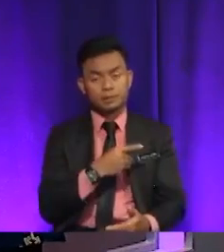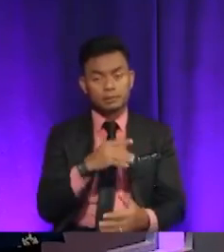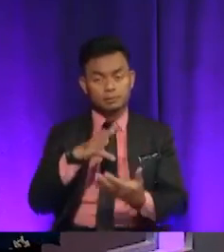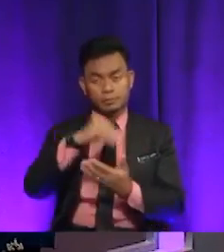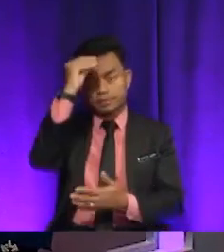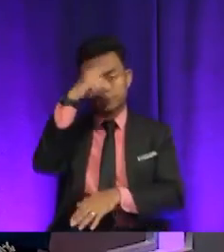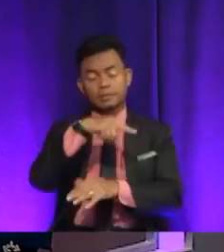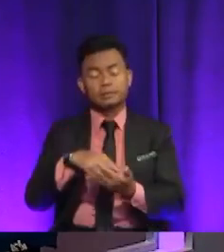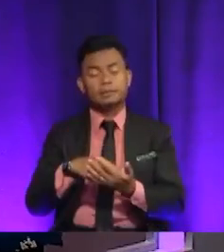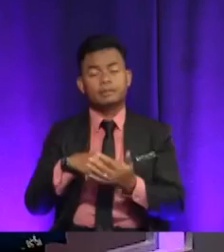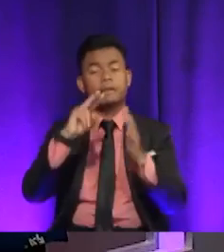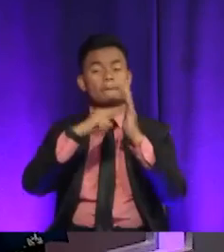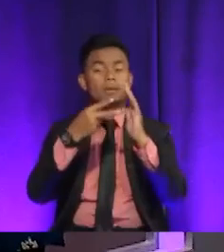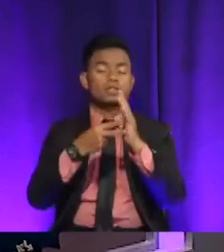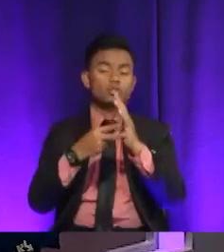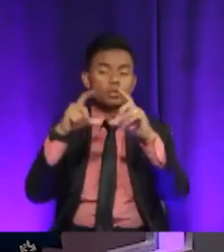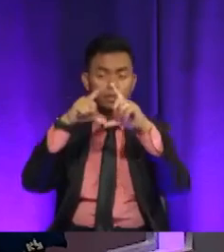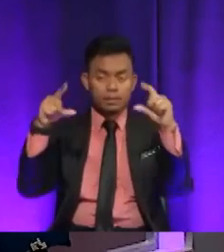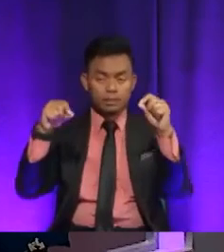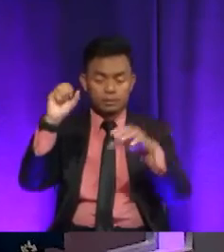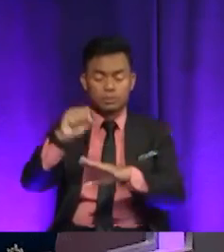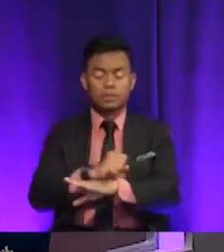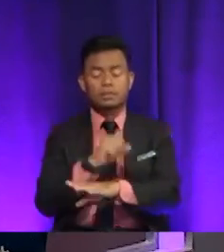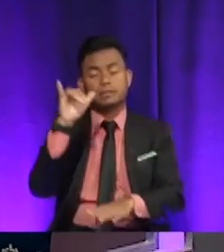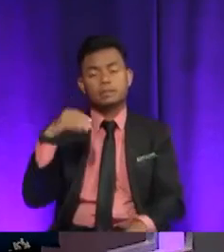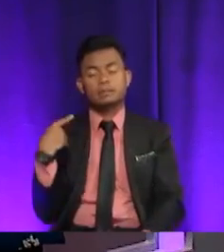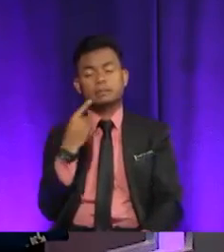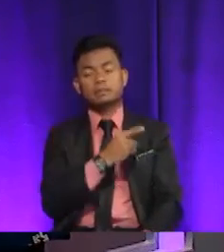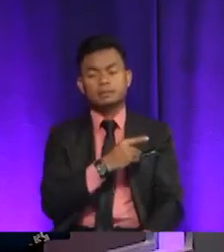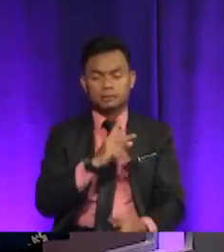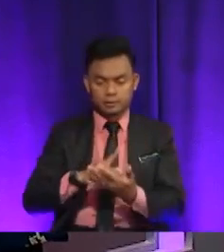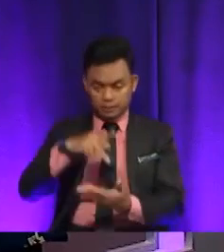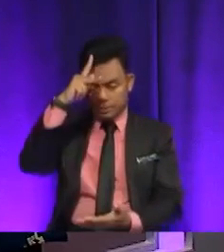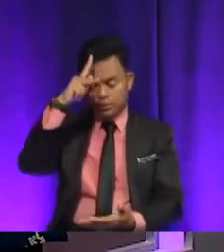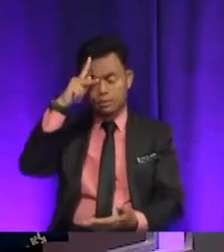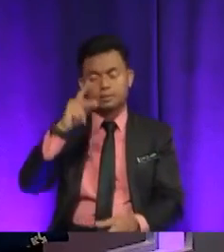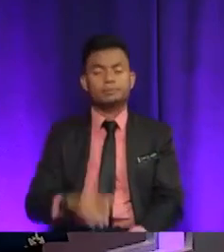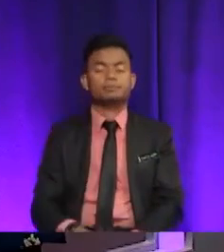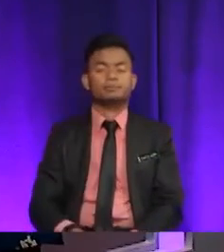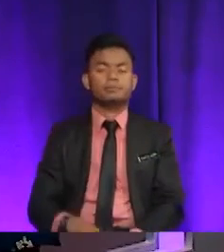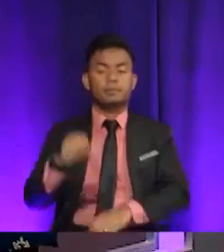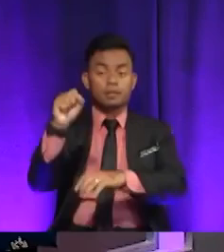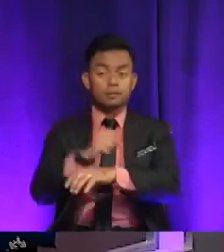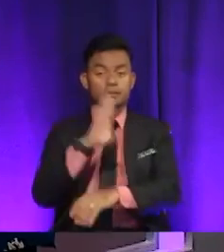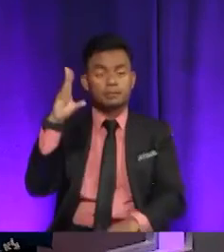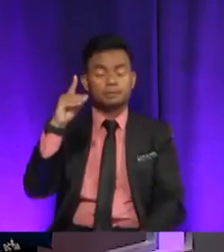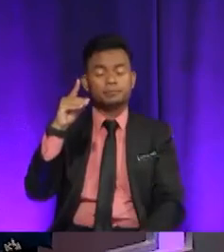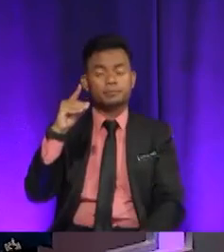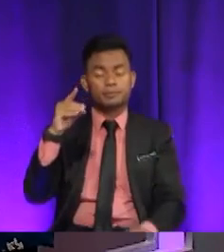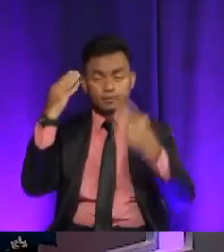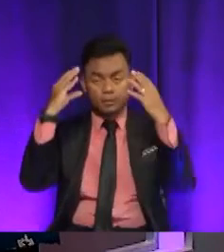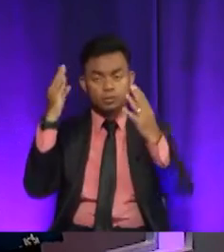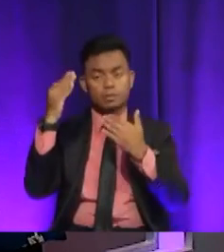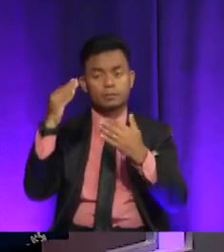khususnya maksud syair yang kita kaji yaitu Bidasari kemudian juga mengharapkan supaya murid-murid memahami juga